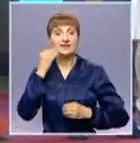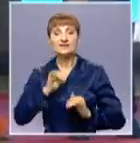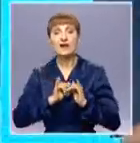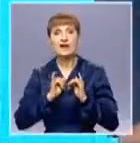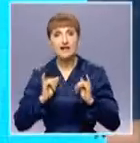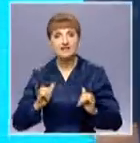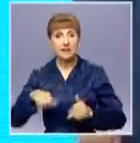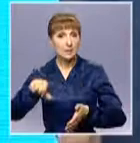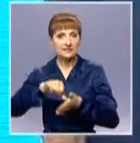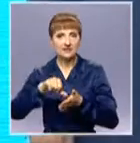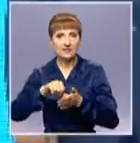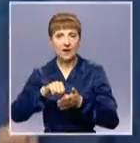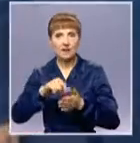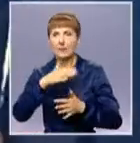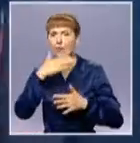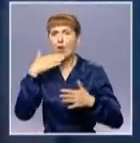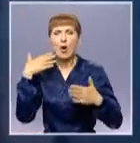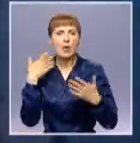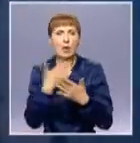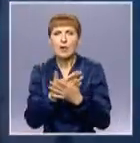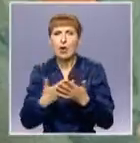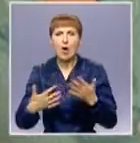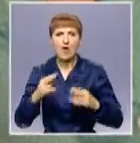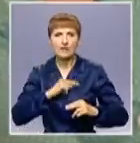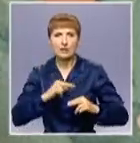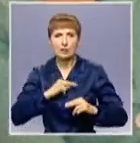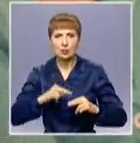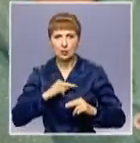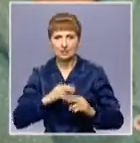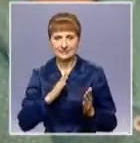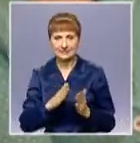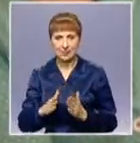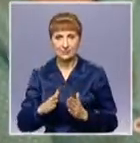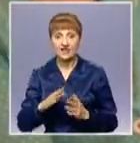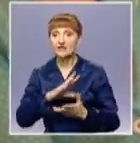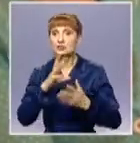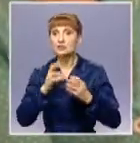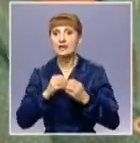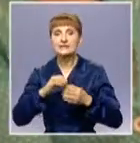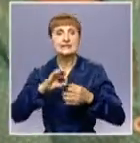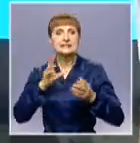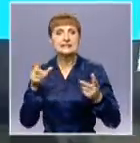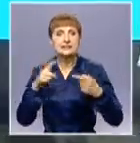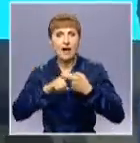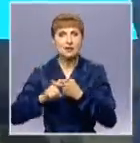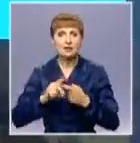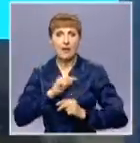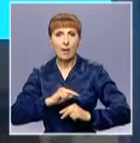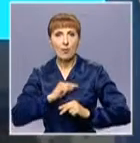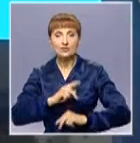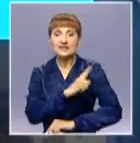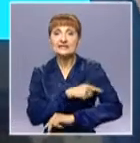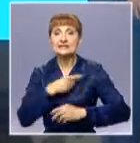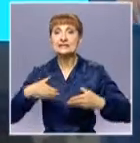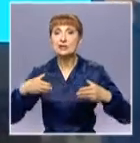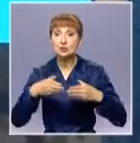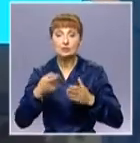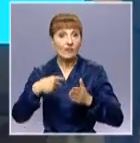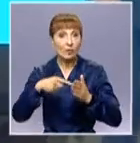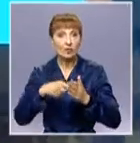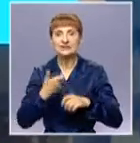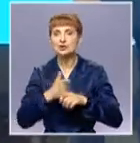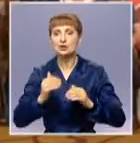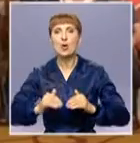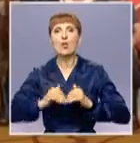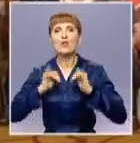развито и представляет из себя многопрофильную и многофункциональную систему. В результате слаженной работы сотрудников медицинской службы в мегаполисе